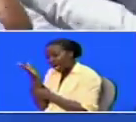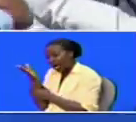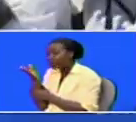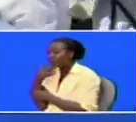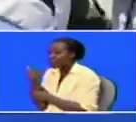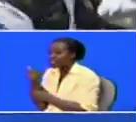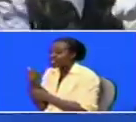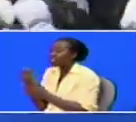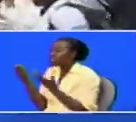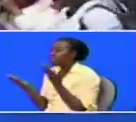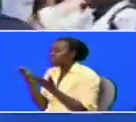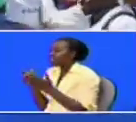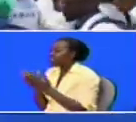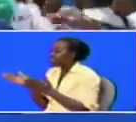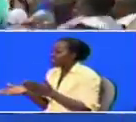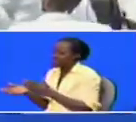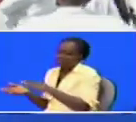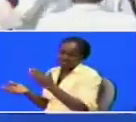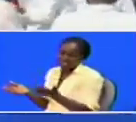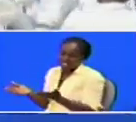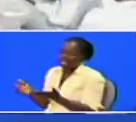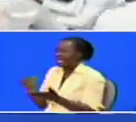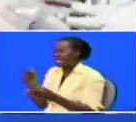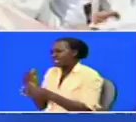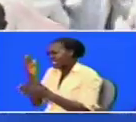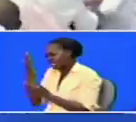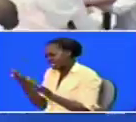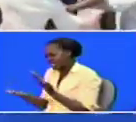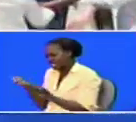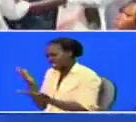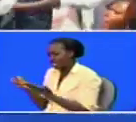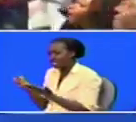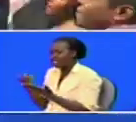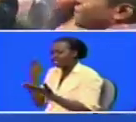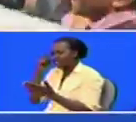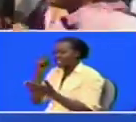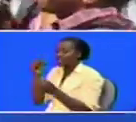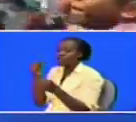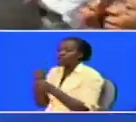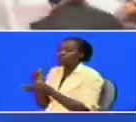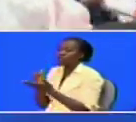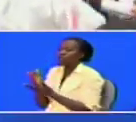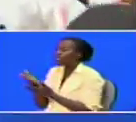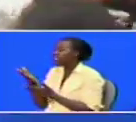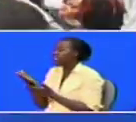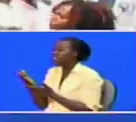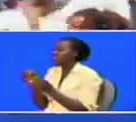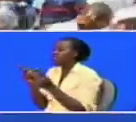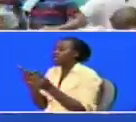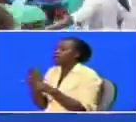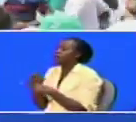kuangalia upande huu, ukaangalia upande huu, upande ule unaotaka wewe ambao mwenyewe utakuwa umejihakikisha kwamba hivi ni hivi. Lakini